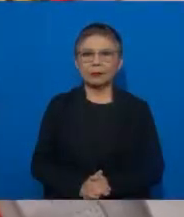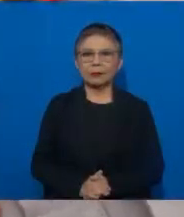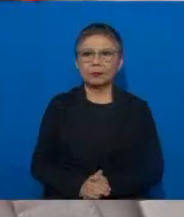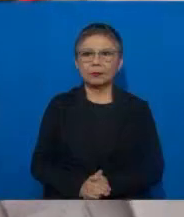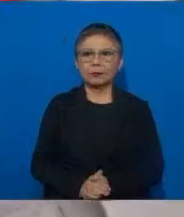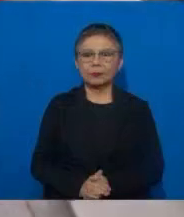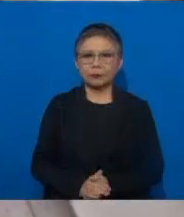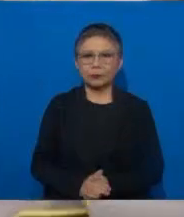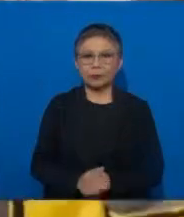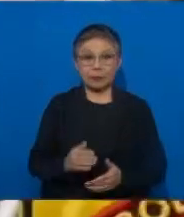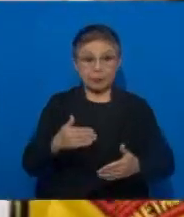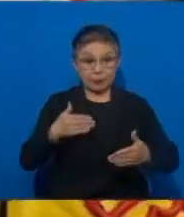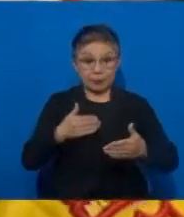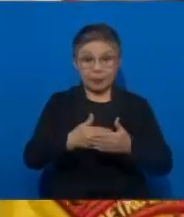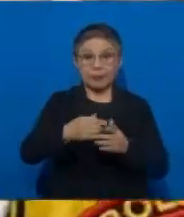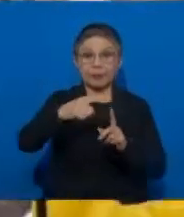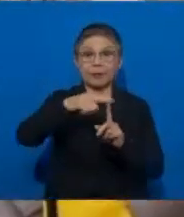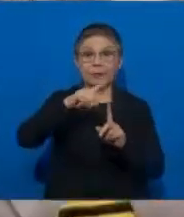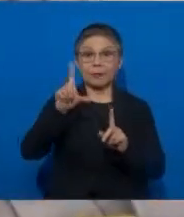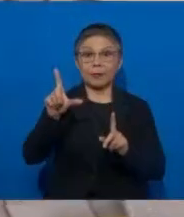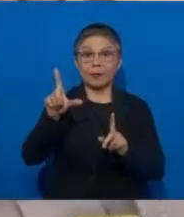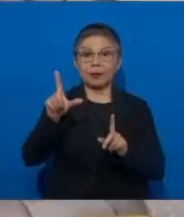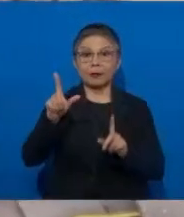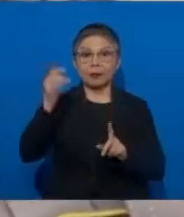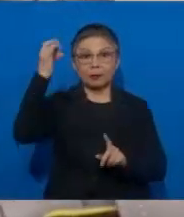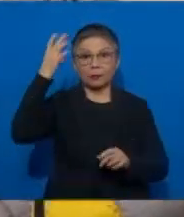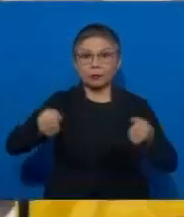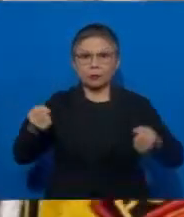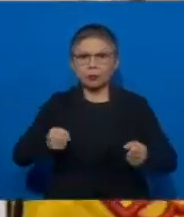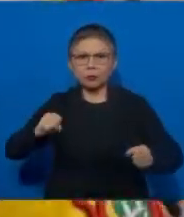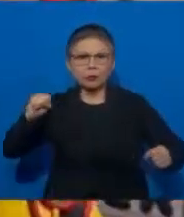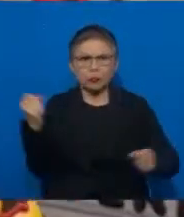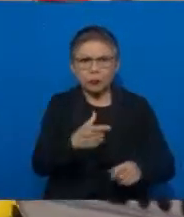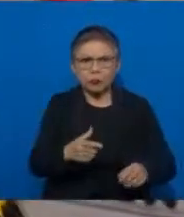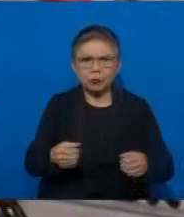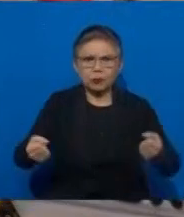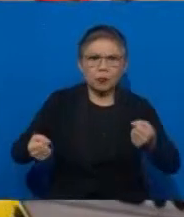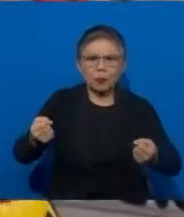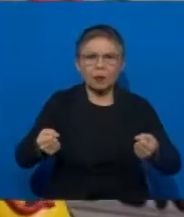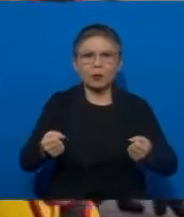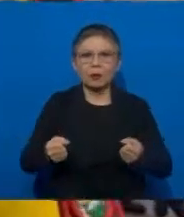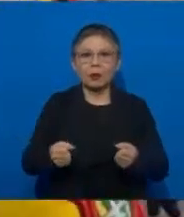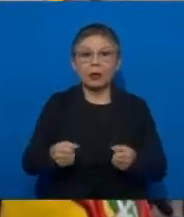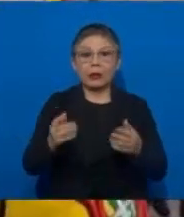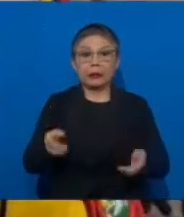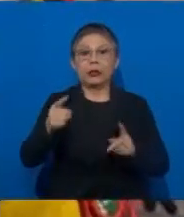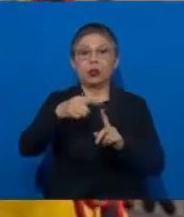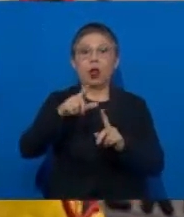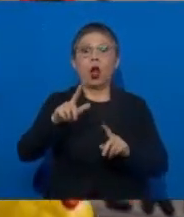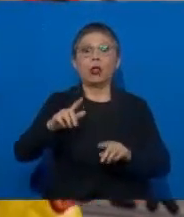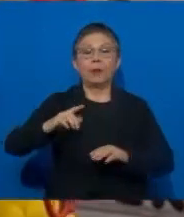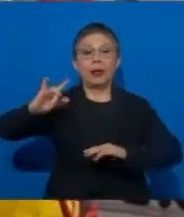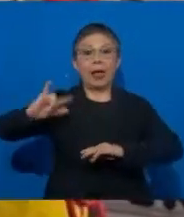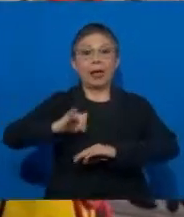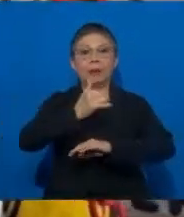Dengan mendekati pintu tol ini, dia memacu kendaraannya dengan kencang. Dan di tol gerbang Halim tol ini